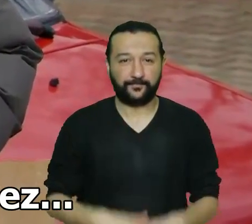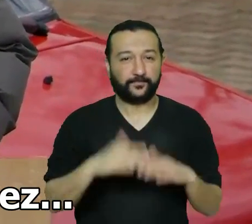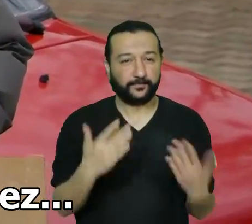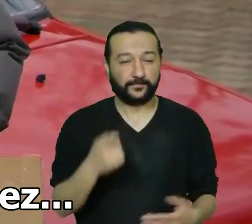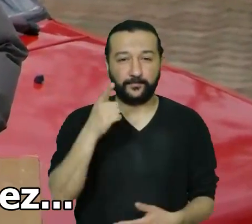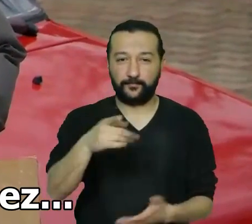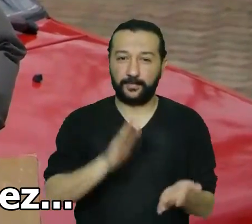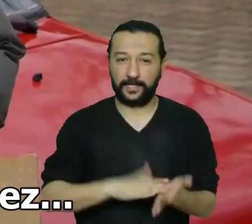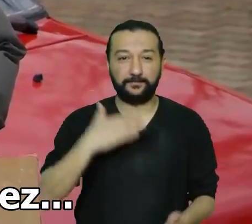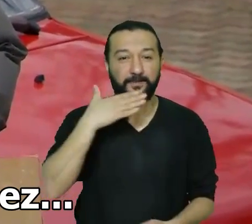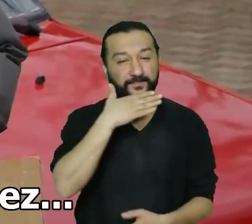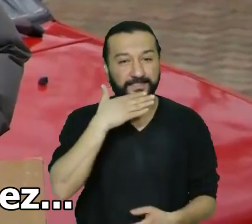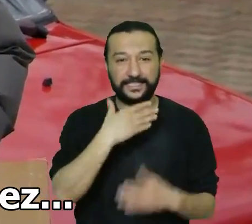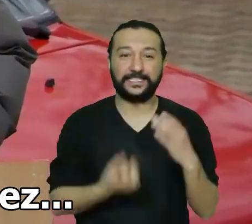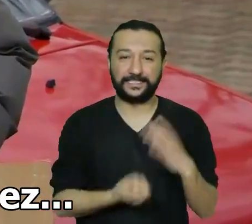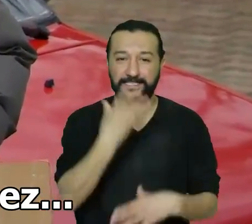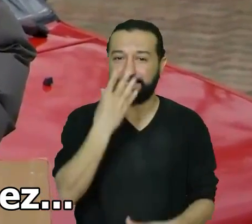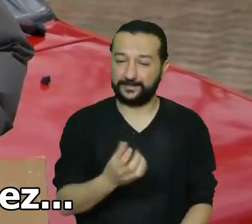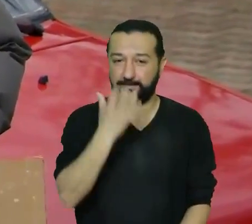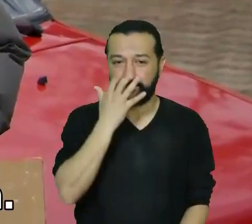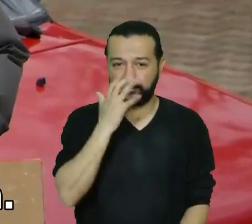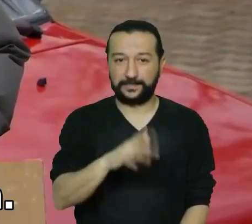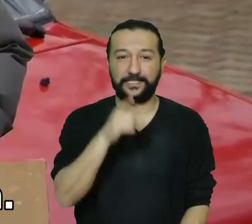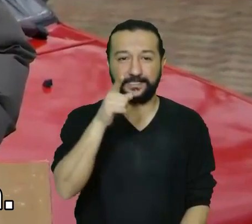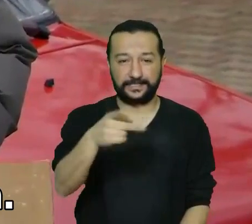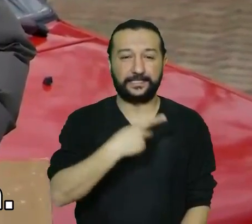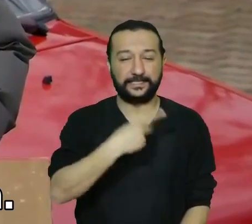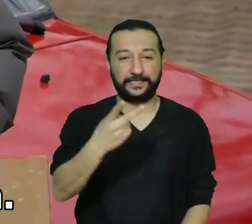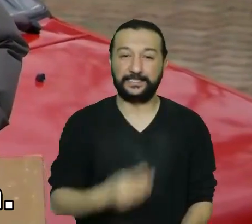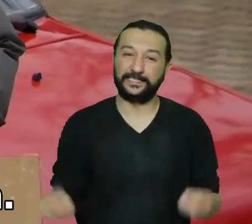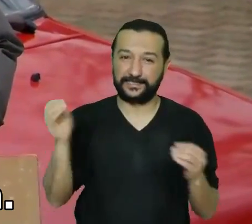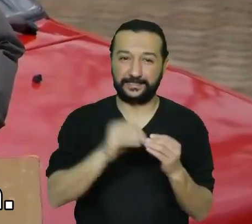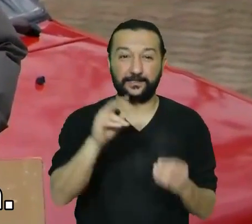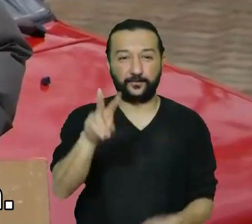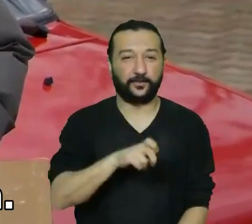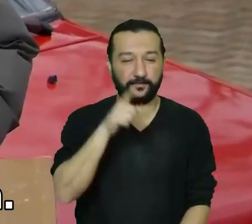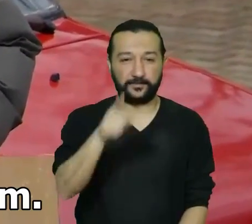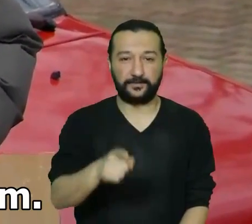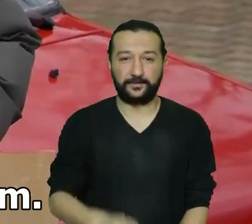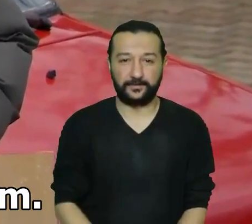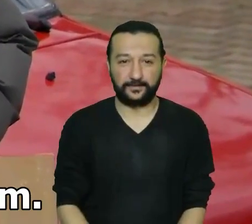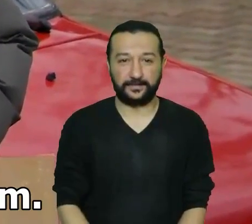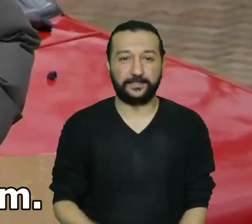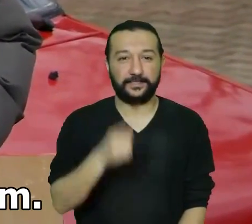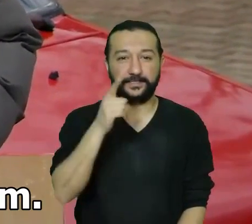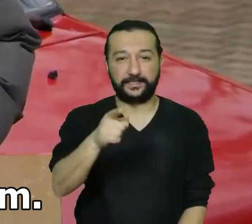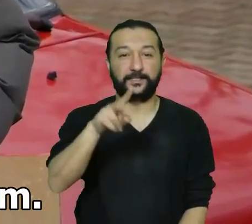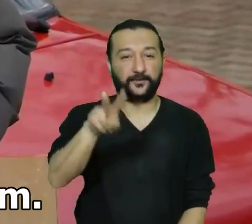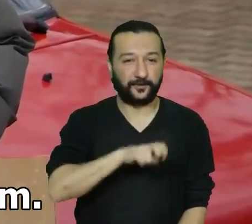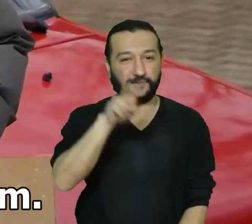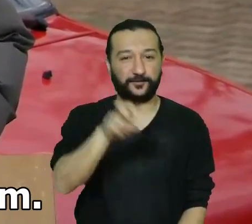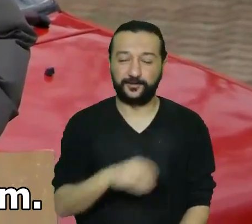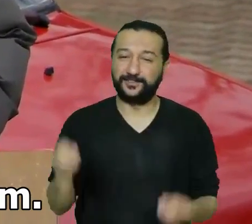Ama elime fırsat geçer geçmez. İkimizsin yolarım senden. Seni yolum